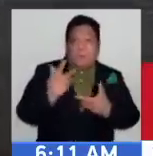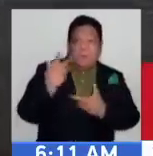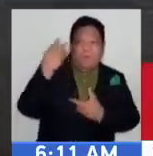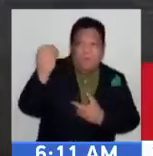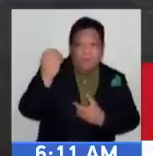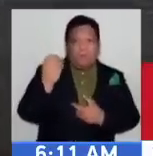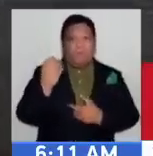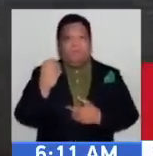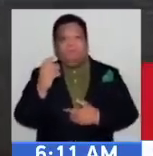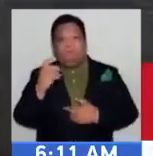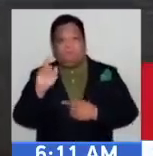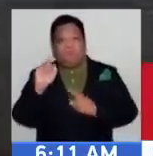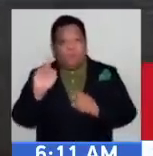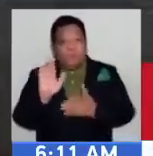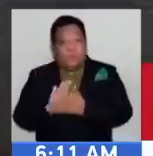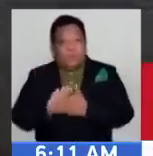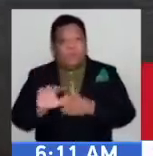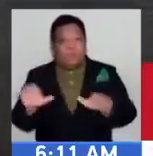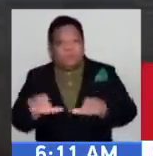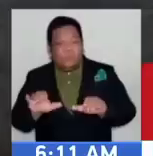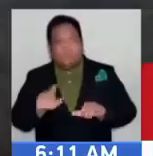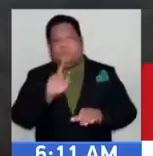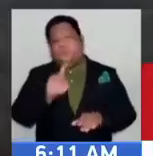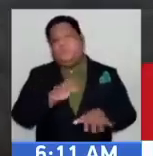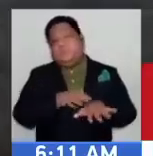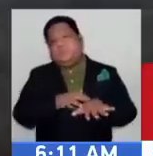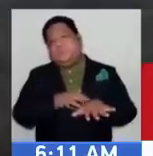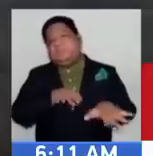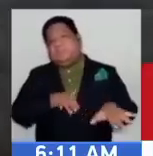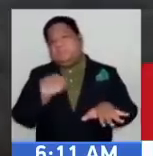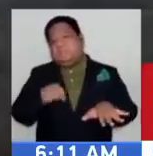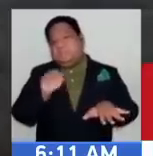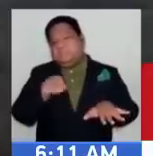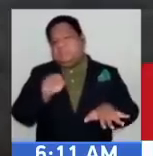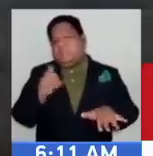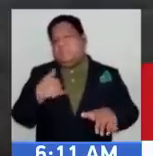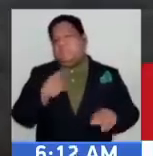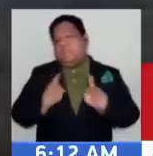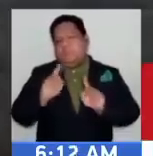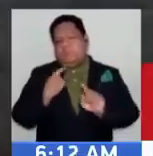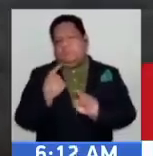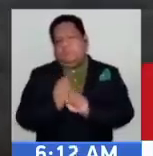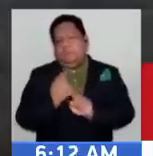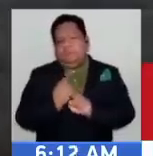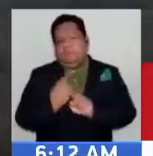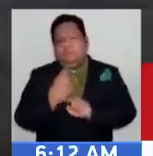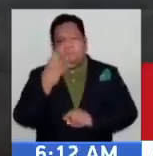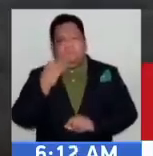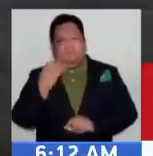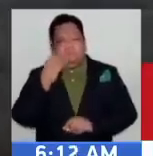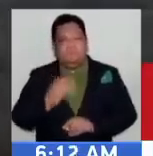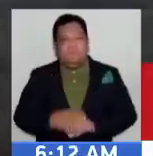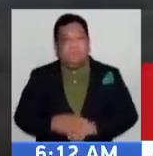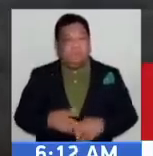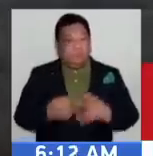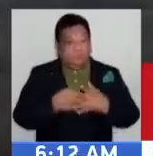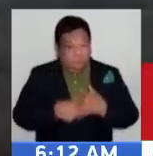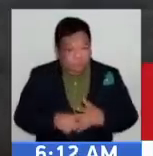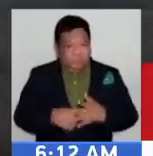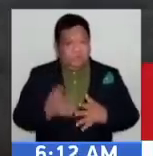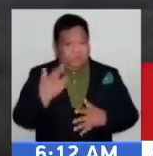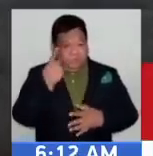yan ng mga regular na dumaraan dito sa Lagusnilad. Simula yan noong gawin itong isang bahagi ng